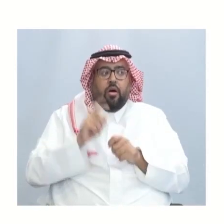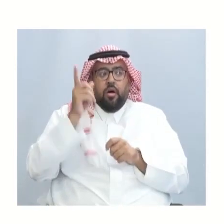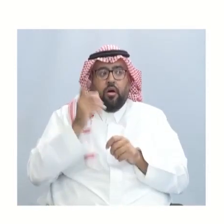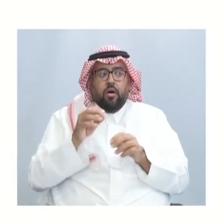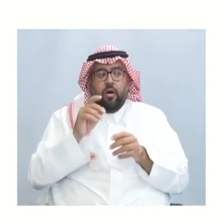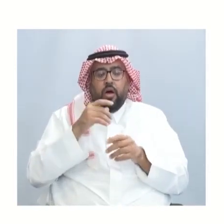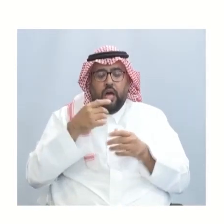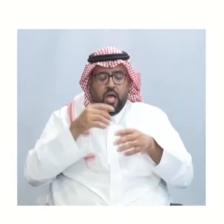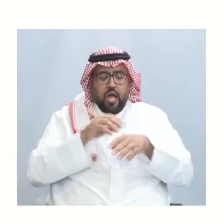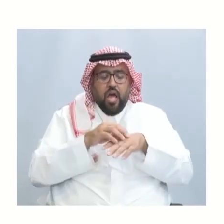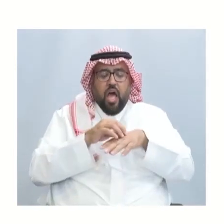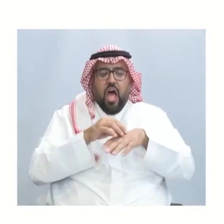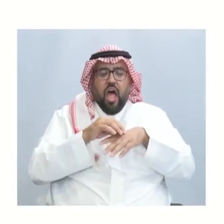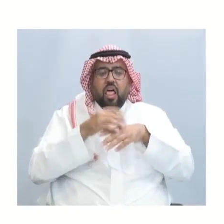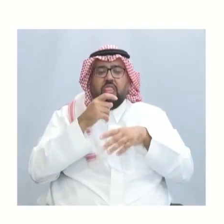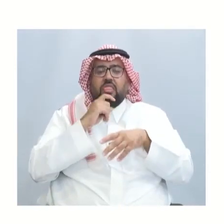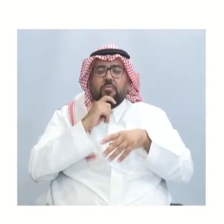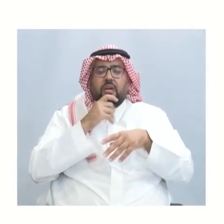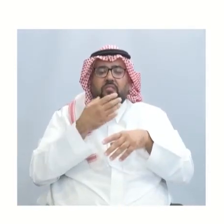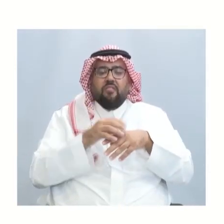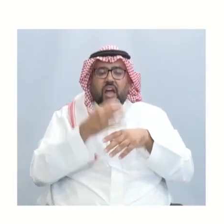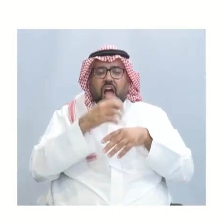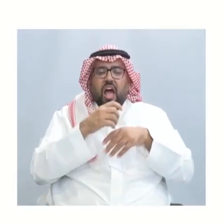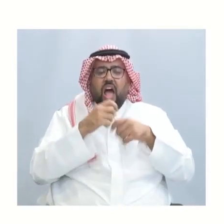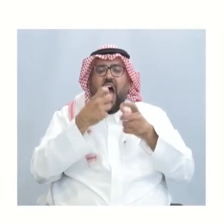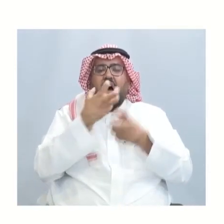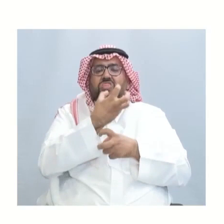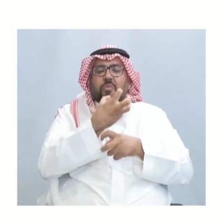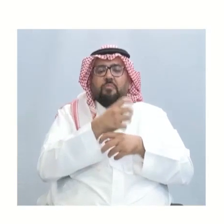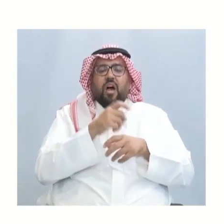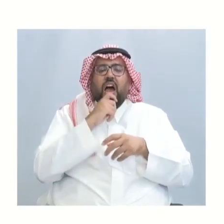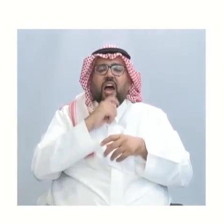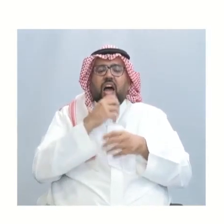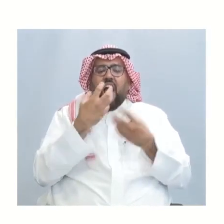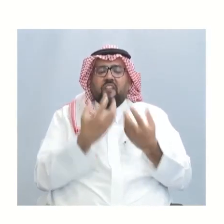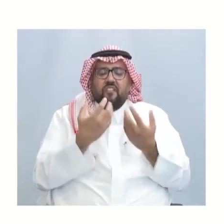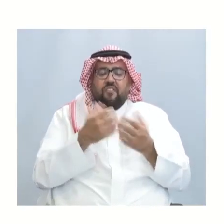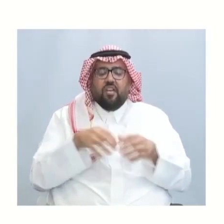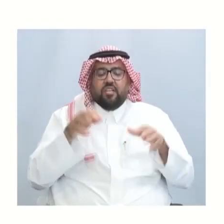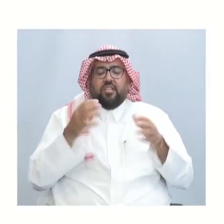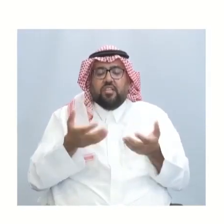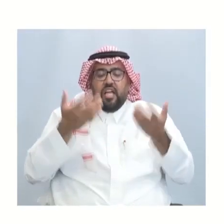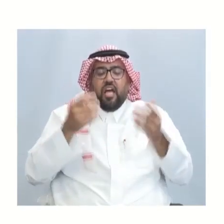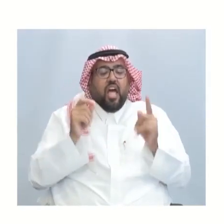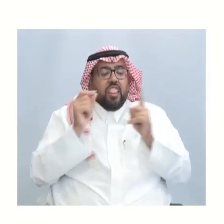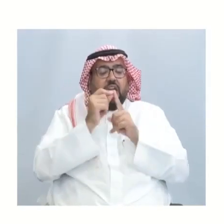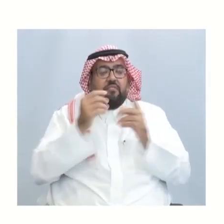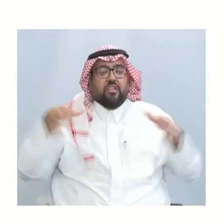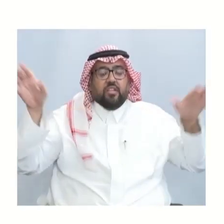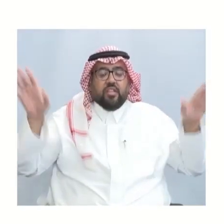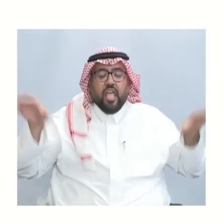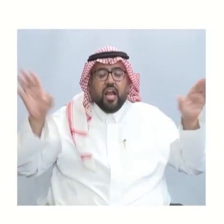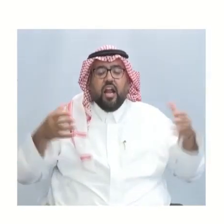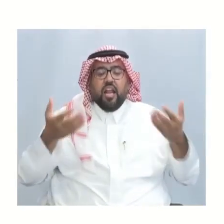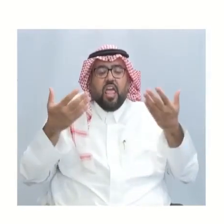وعظاما خفيفه الوزن وتكييفات اخرى تسمح لها بالطيران من الاهداف تلخص خصائص